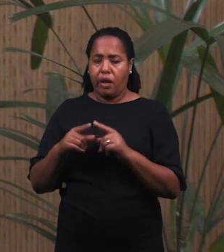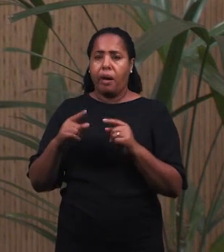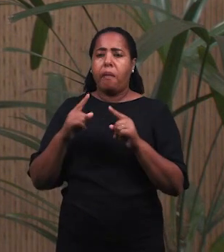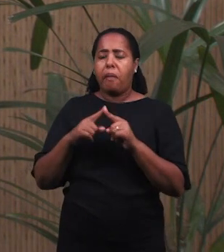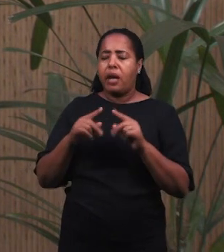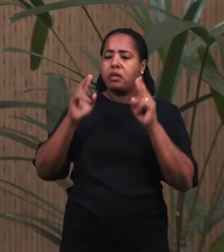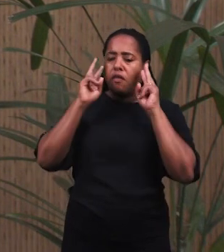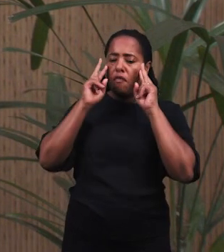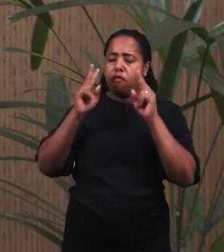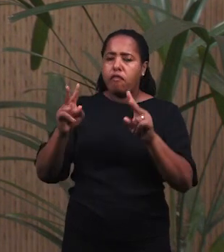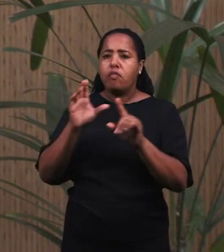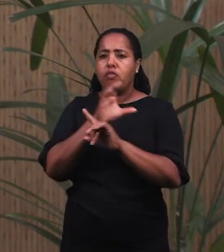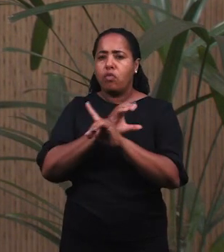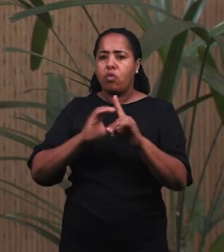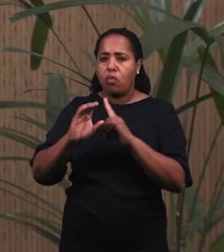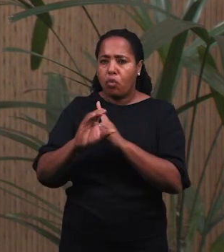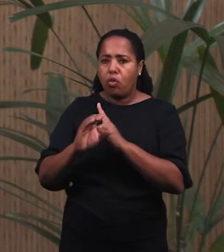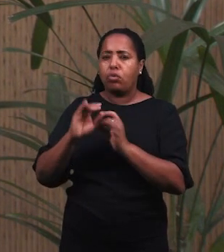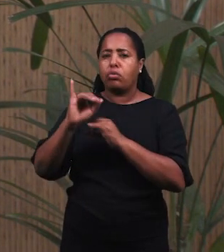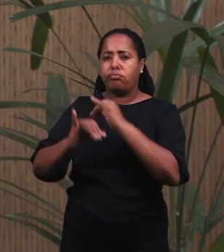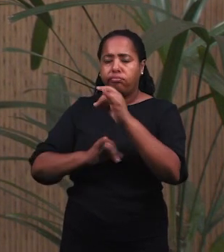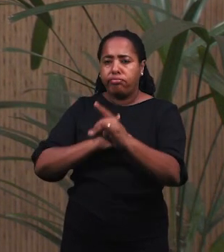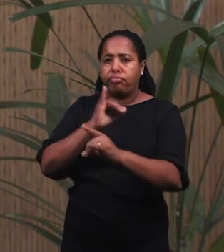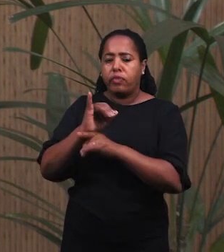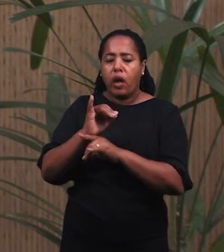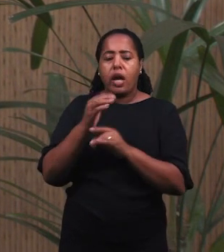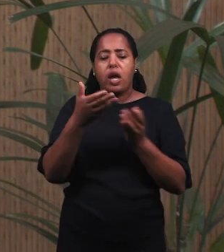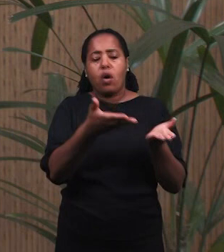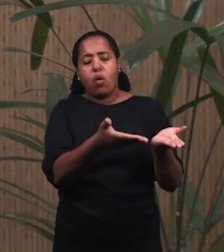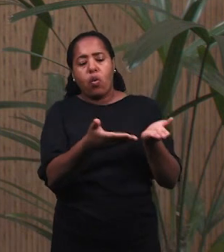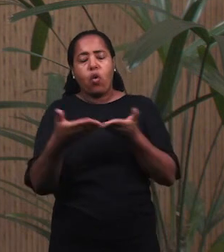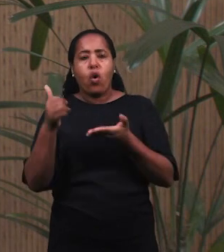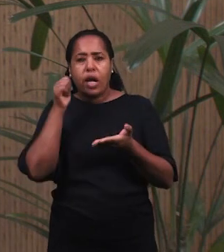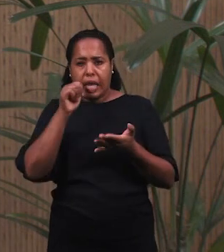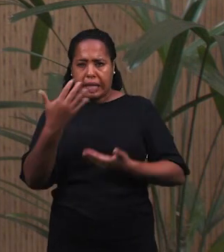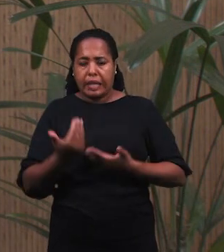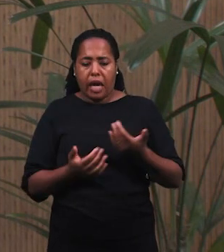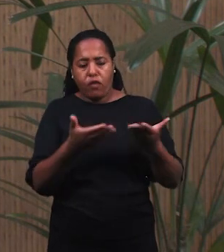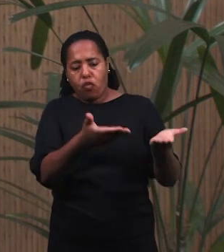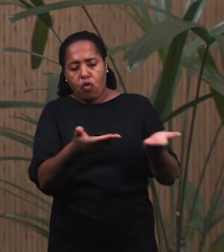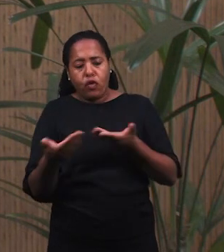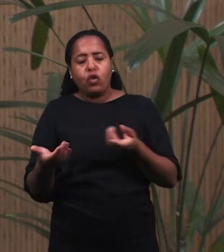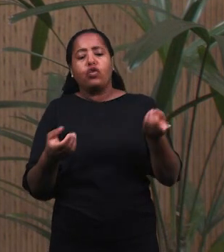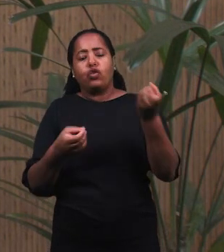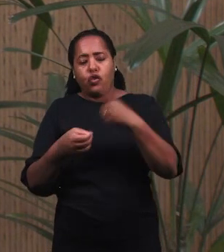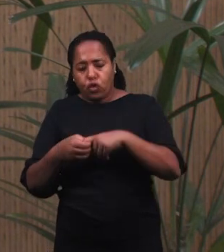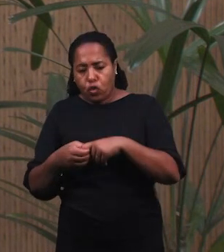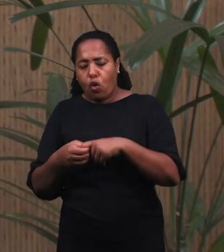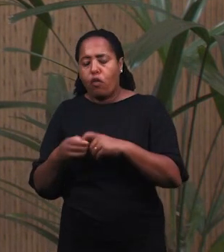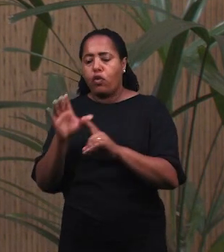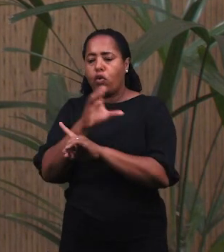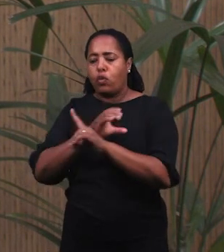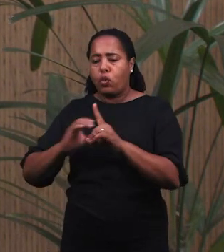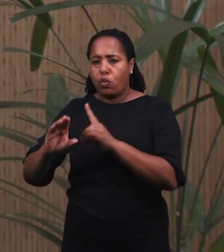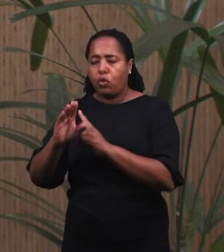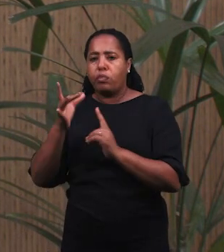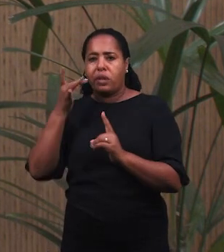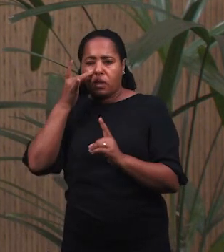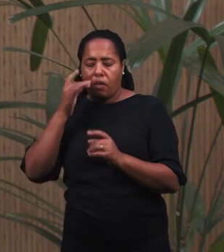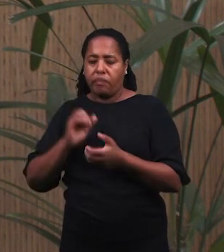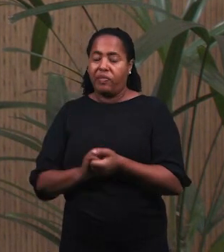в богослужении онлайн. И одна слуга пригласила их: вернитесь в церковь на